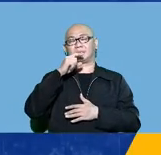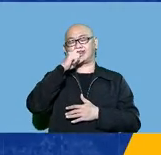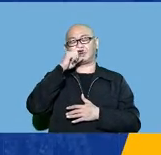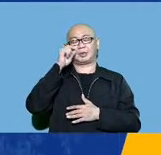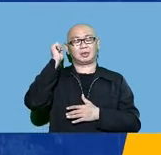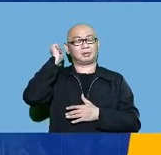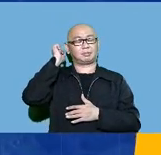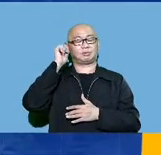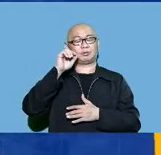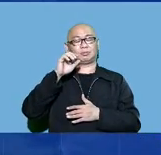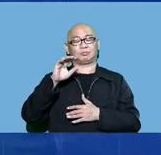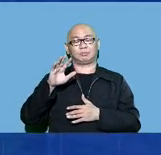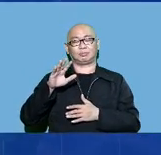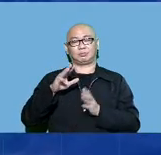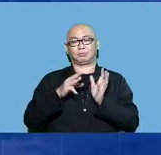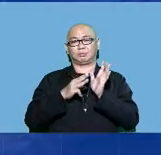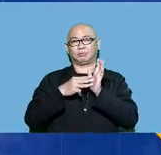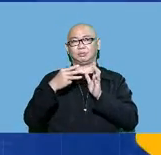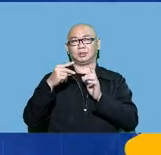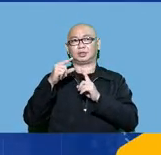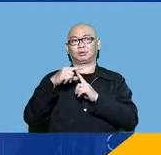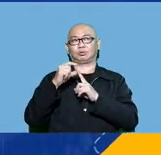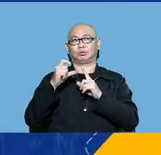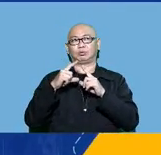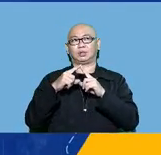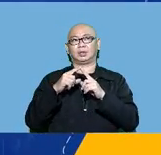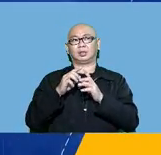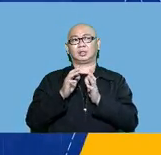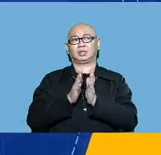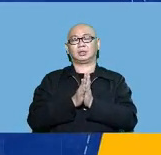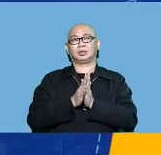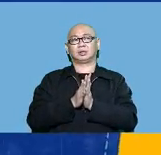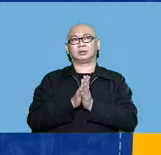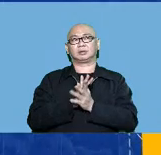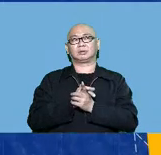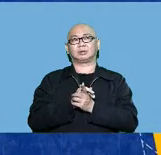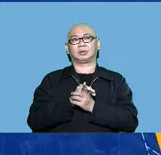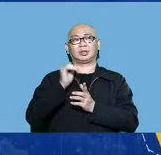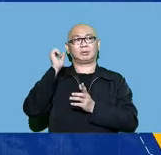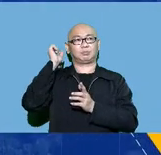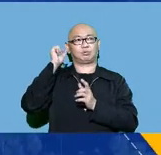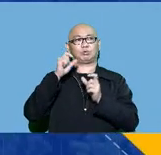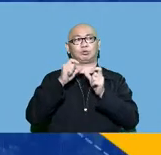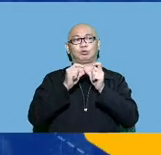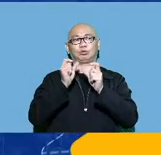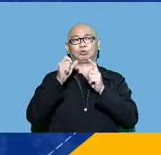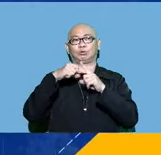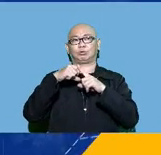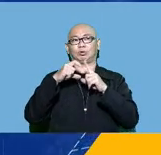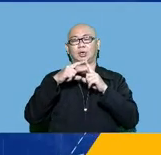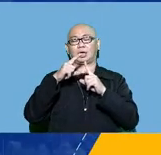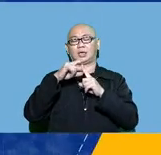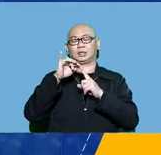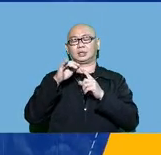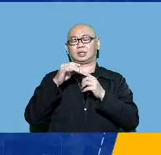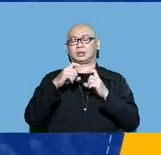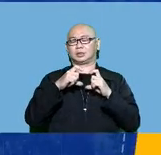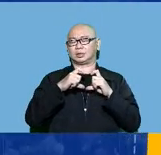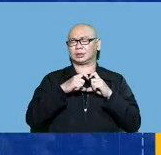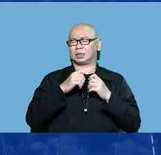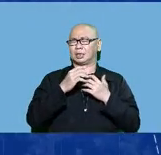Ibu Mertua Bapak Slamet Dati Karsono almarhum dan Ibu Sukati yang juga dengan cinta kasihnya